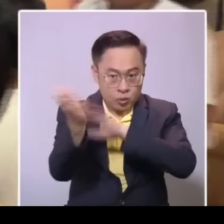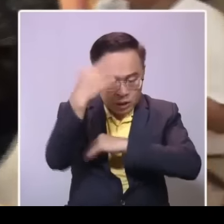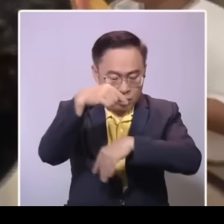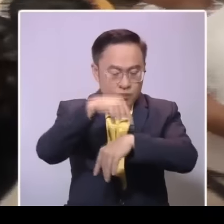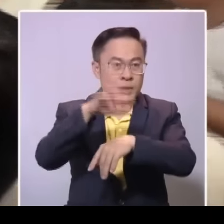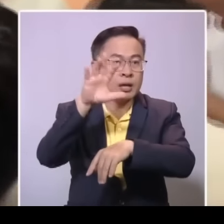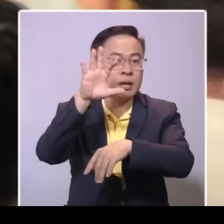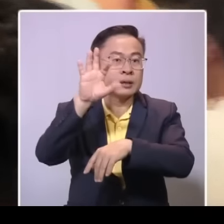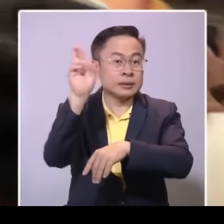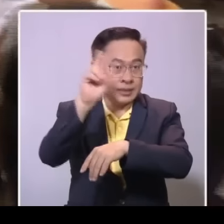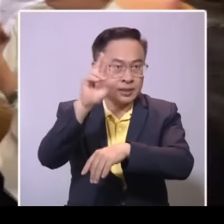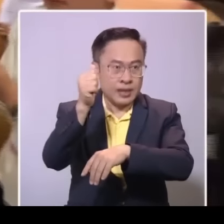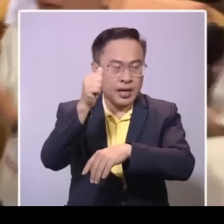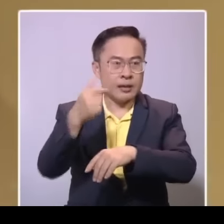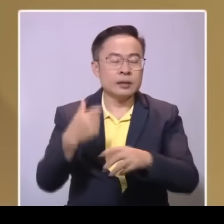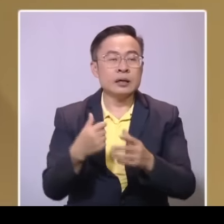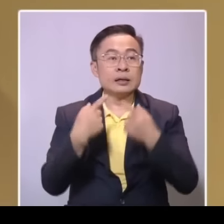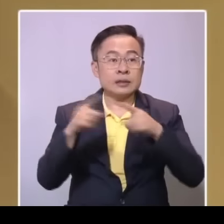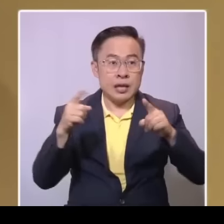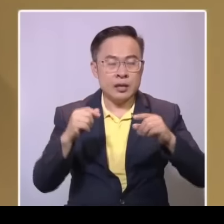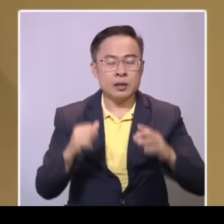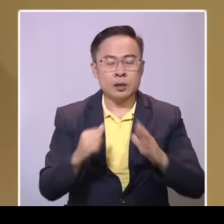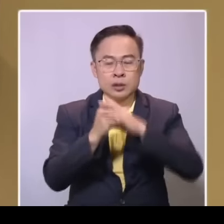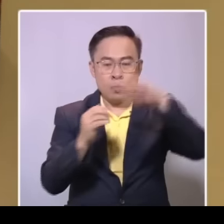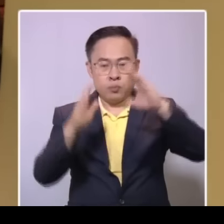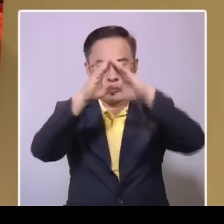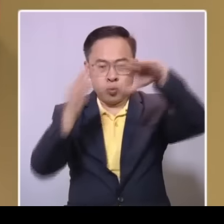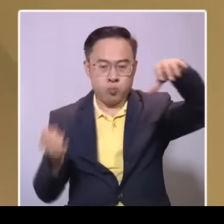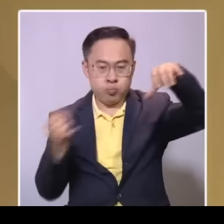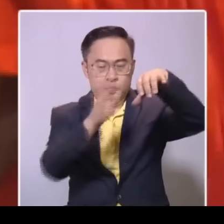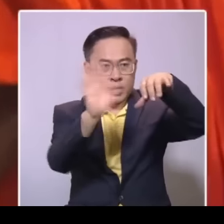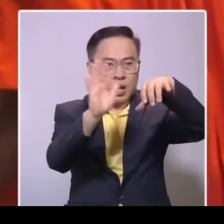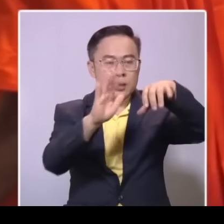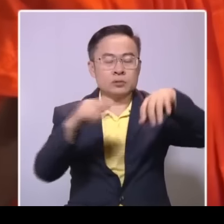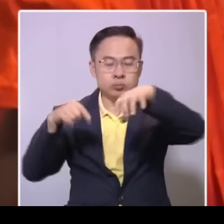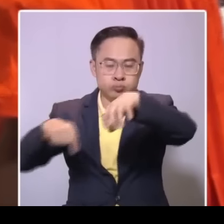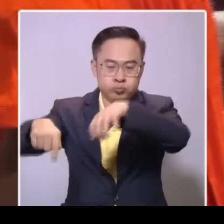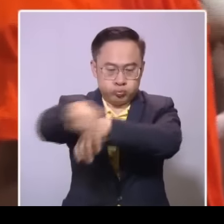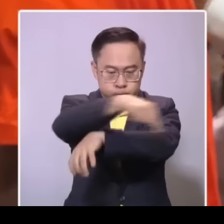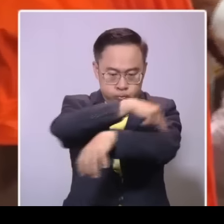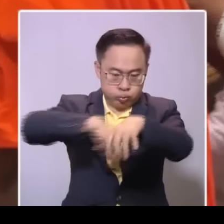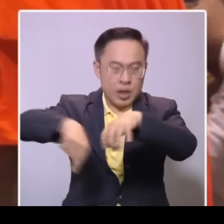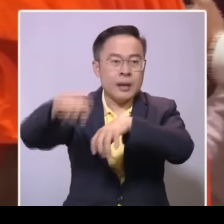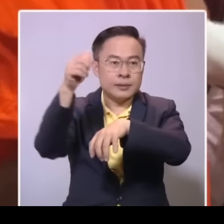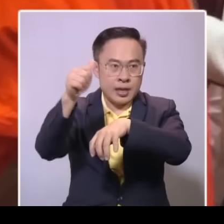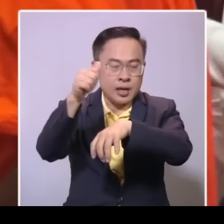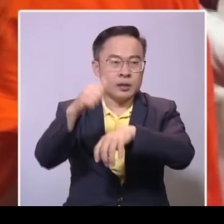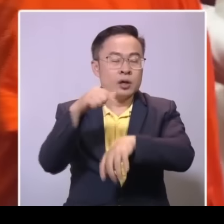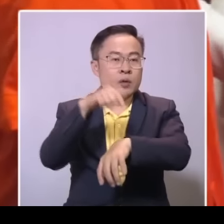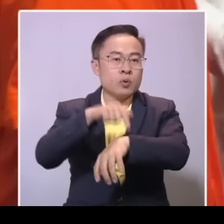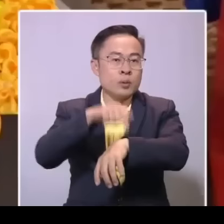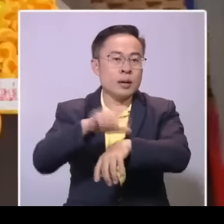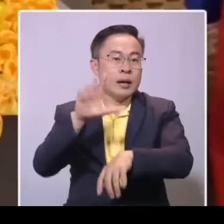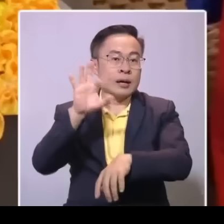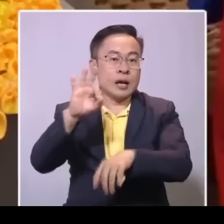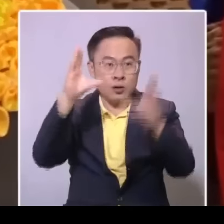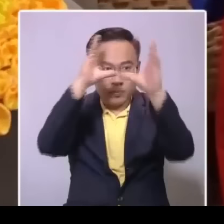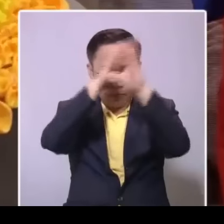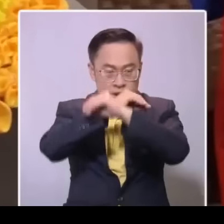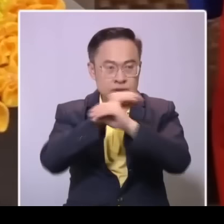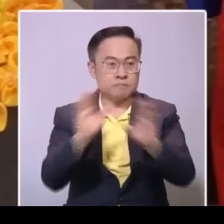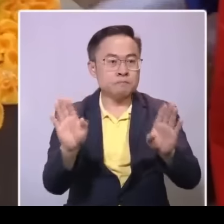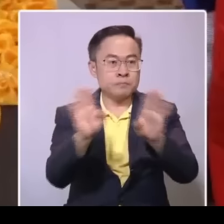หลวงแต่สามารถไหว้สักการะรอบๆหอคำหลวงได้ค่ะและจะปิดให้เข้ากราบสักการะในเวลา 21:00น